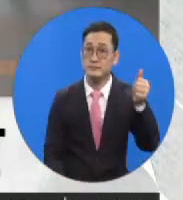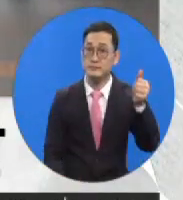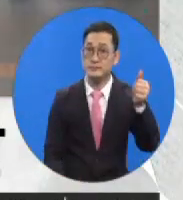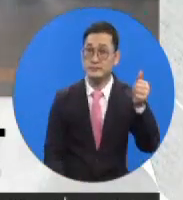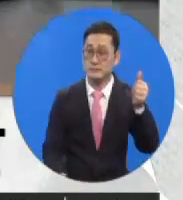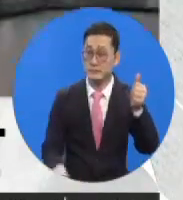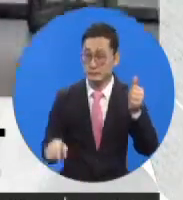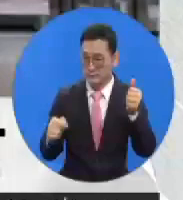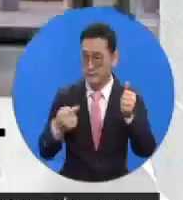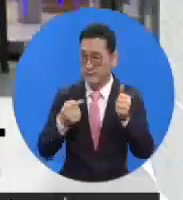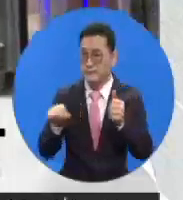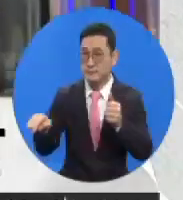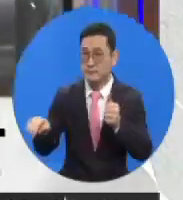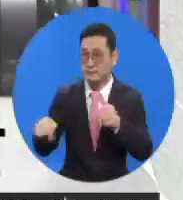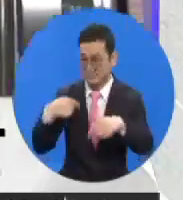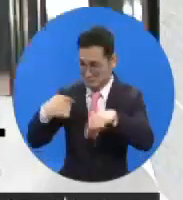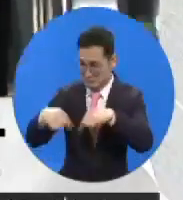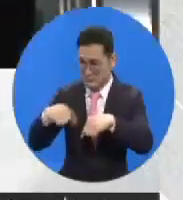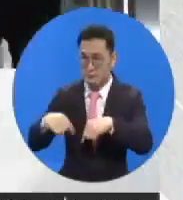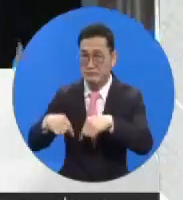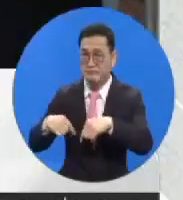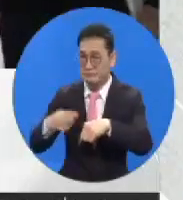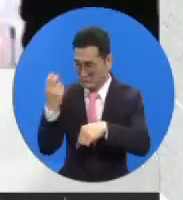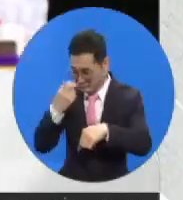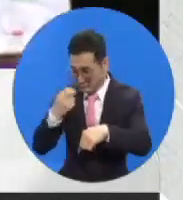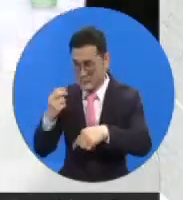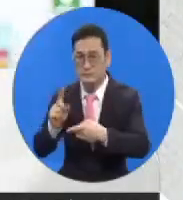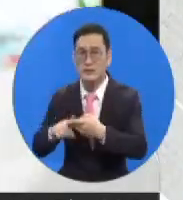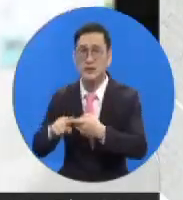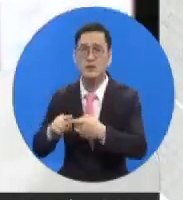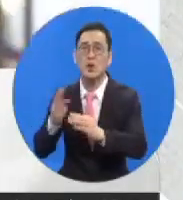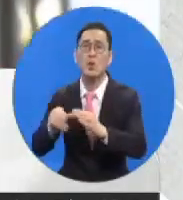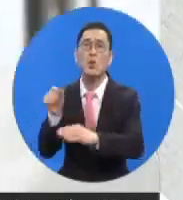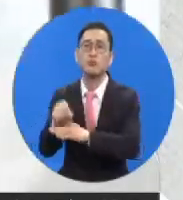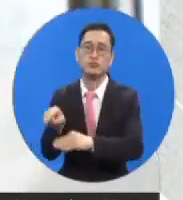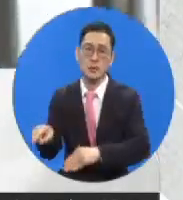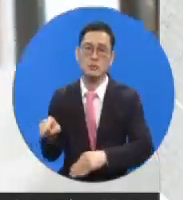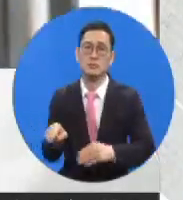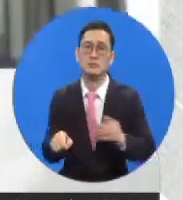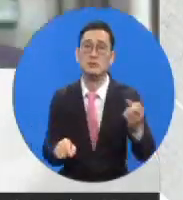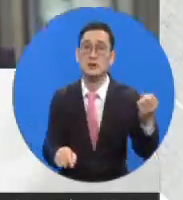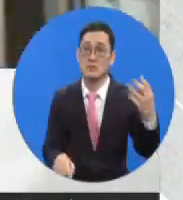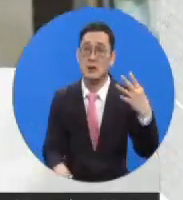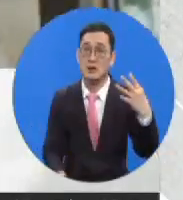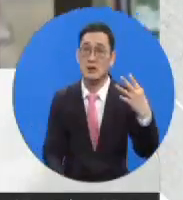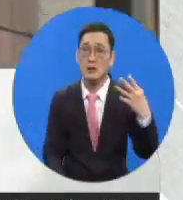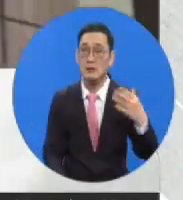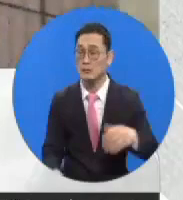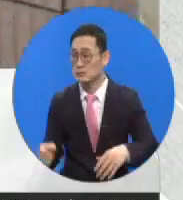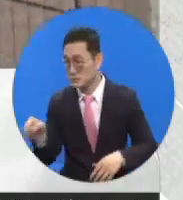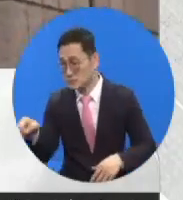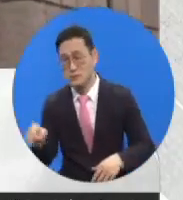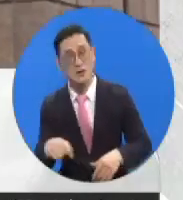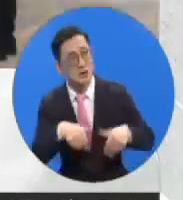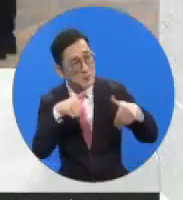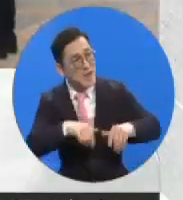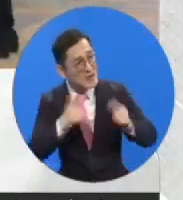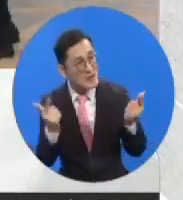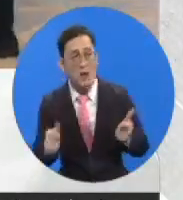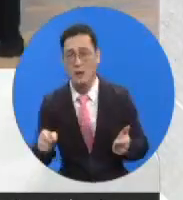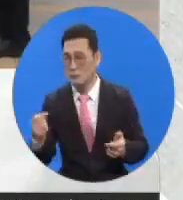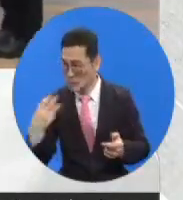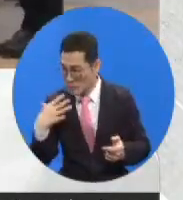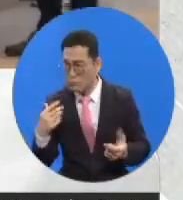받는 공무원이다. 그 말도 맞는 거죠. 제가 뭐 약간 말장난하는 게 아니라 네. 그 두 사람 말이 다 맞는데 어디다 핀트를 두느냐. 그러니까